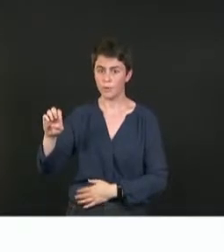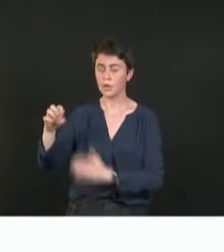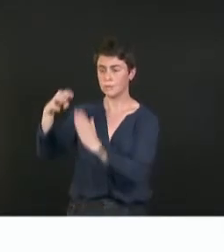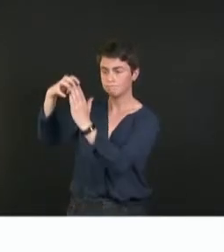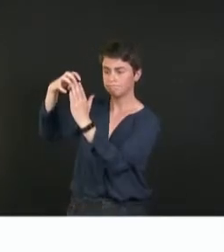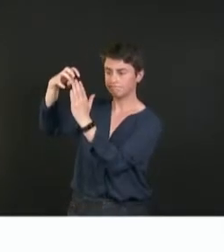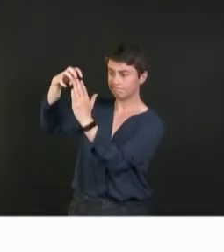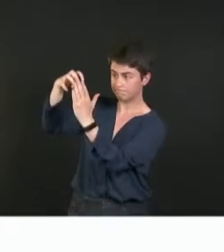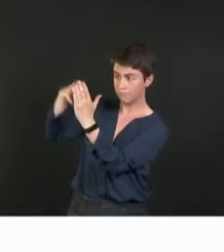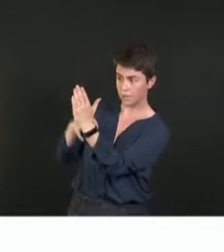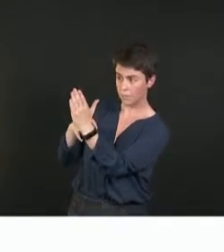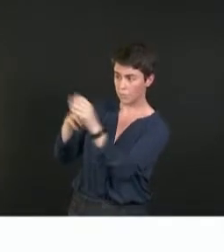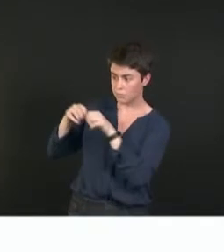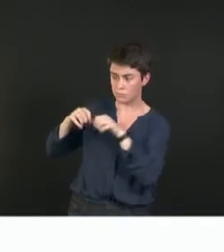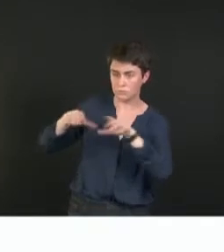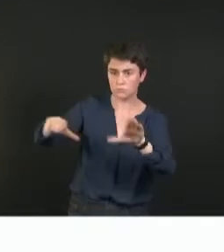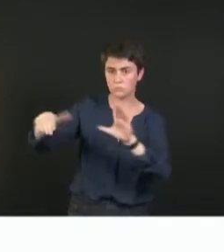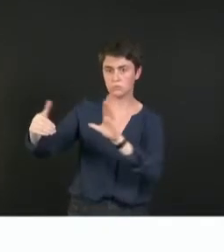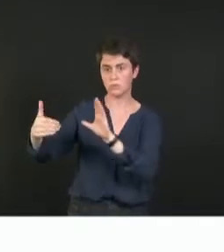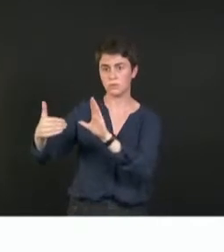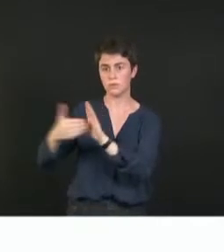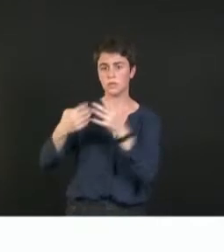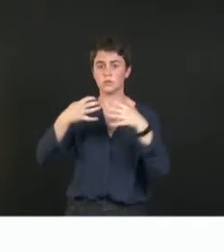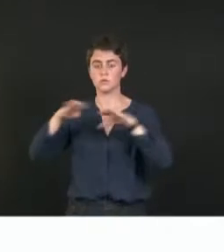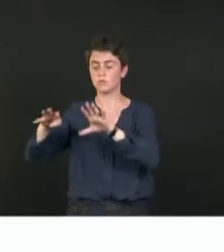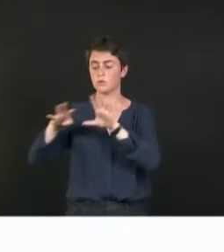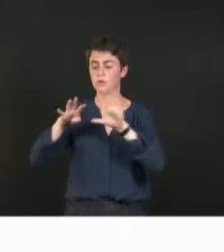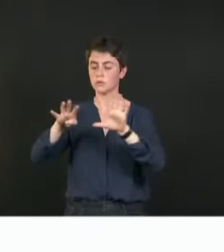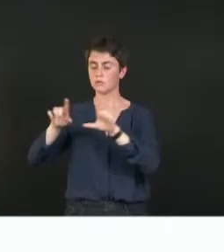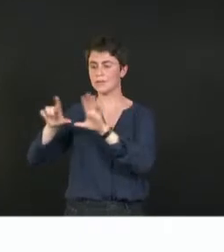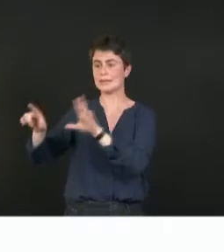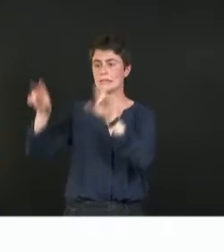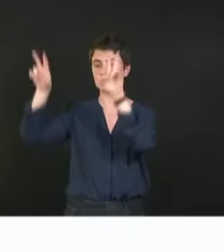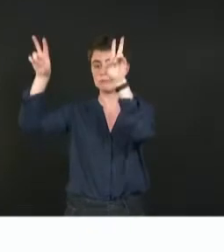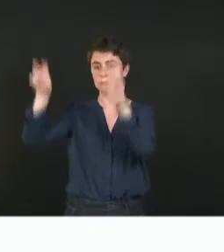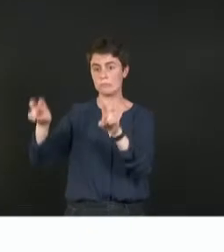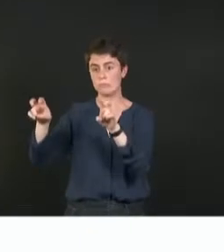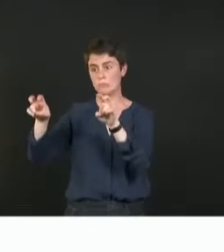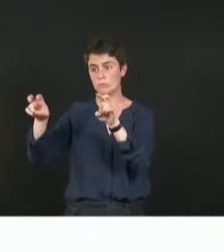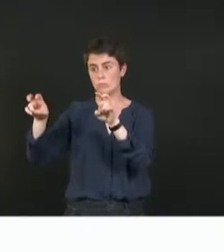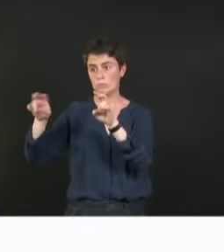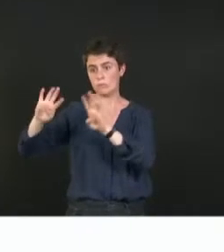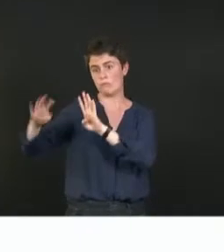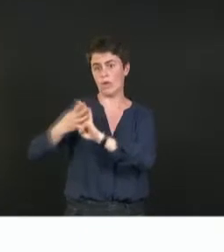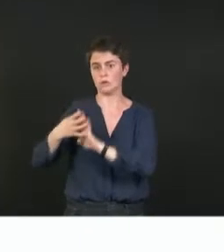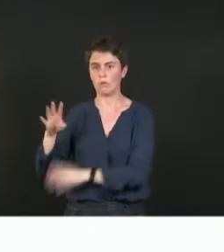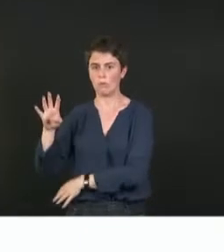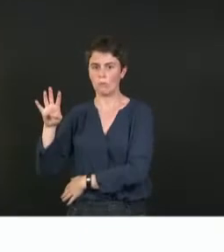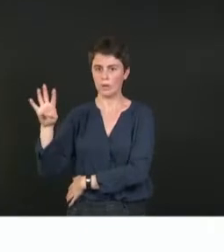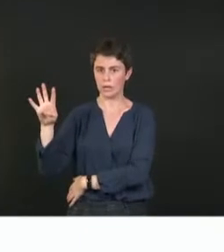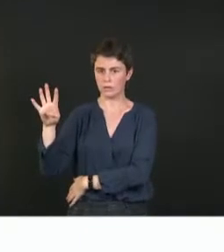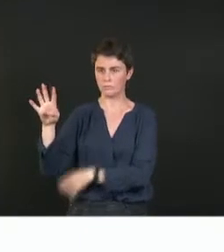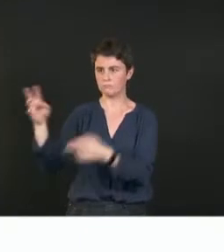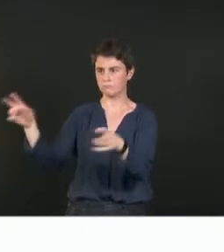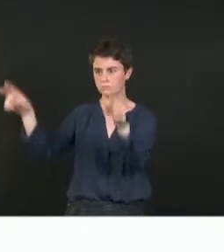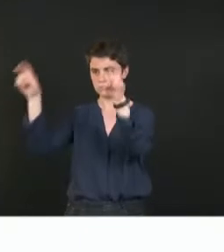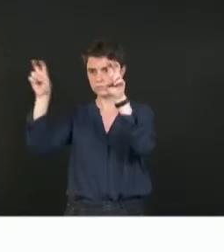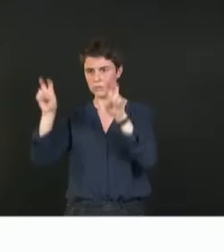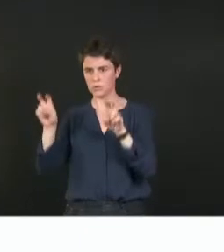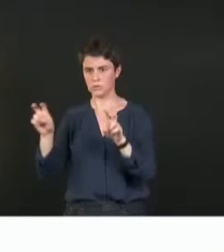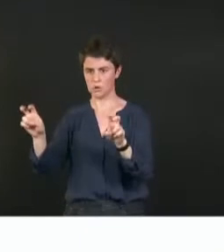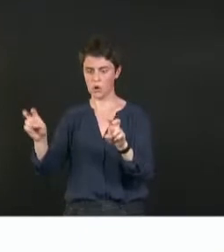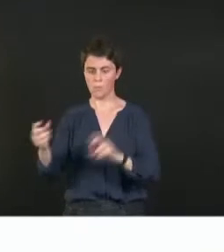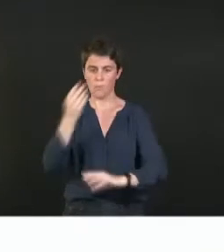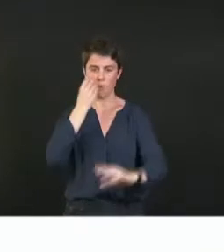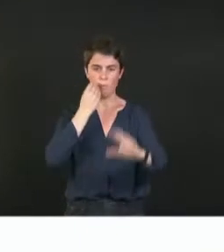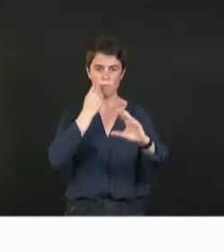Club de Rome qui a été publié en 1997, qui s'appelle le Facteur 4. Et le sous-titre de Facteur 4, c'est deux fois plus de bien-être en consommant